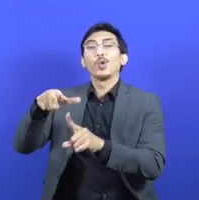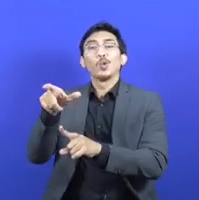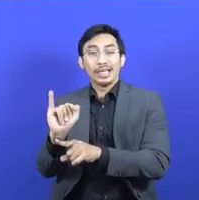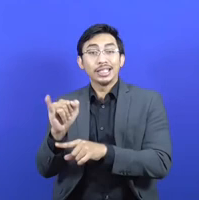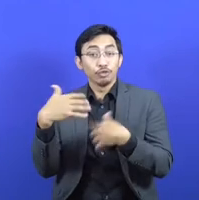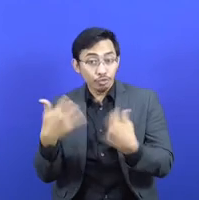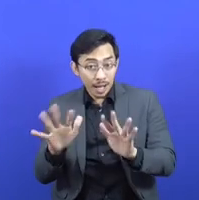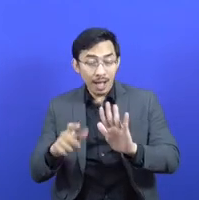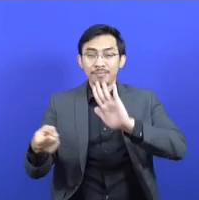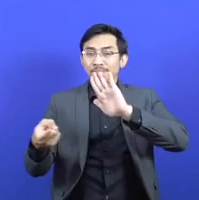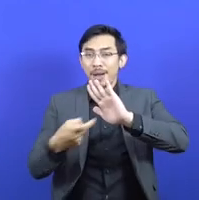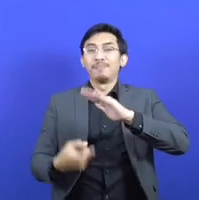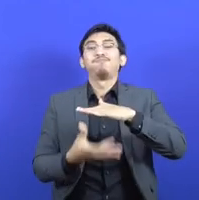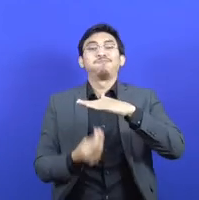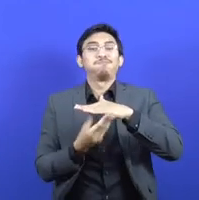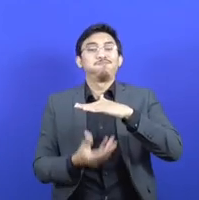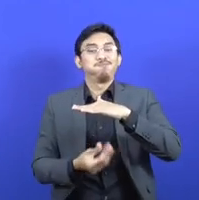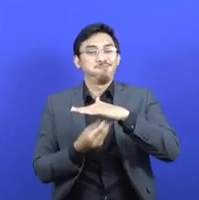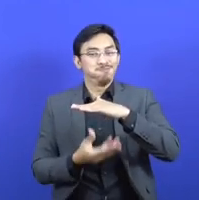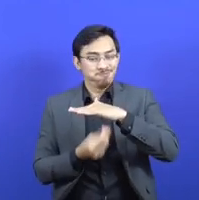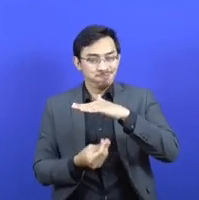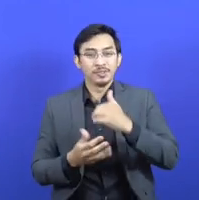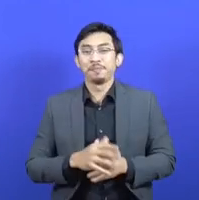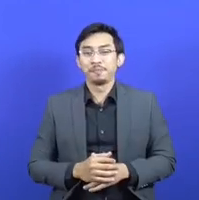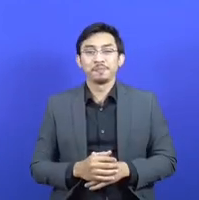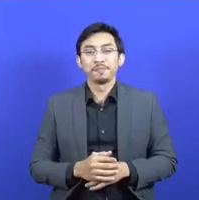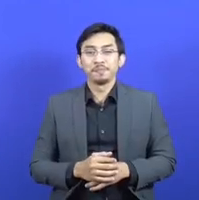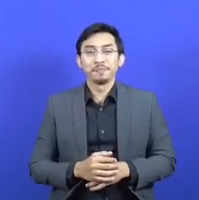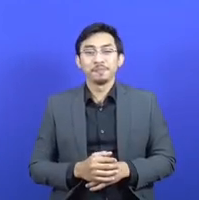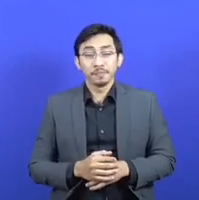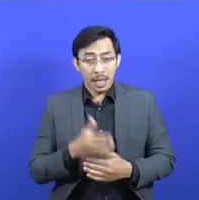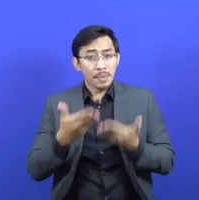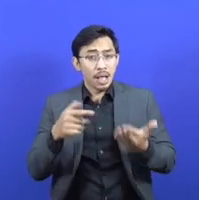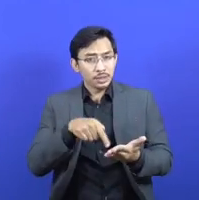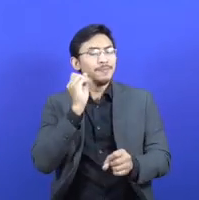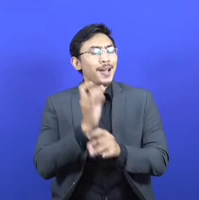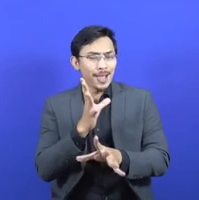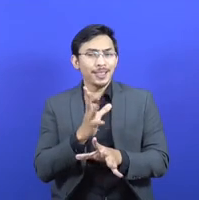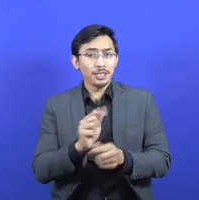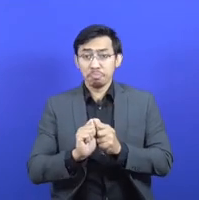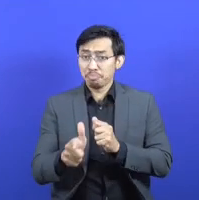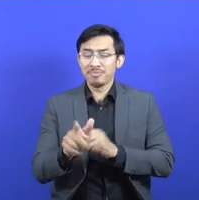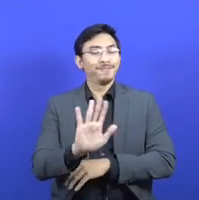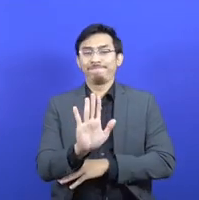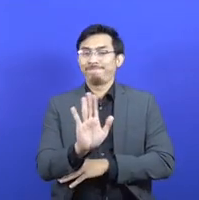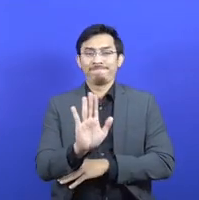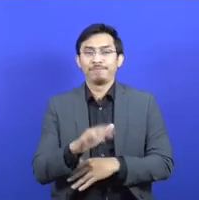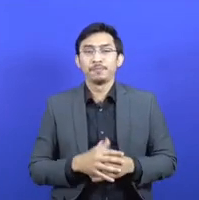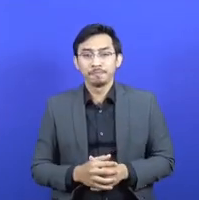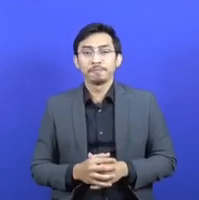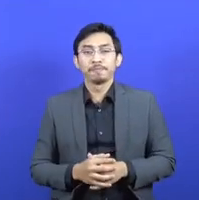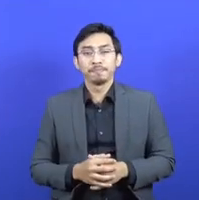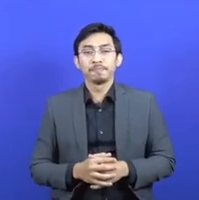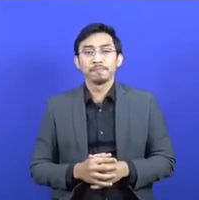Akui. Setelah itu, klik tombol unduh atau download. Aplikasi ini gratis dan tidak